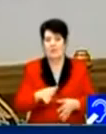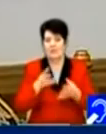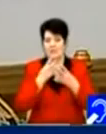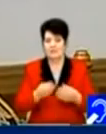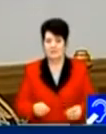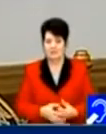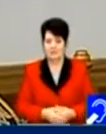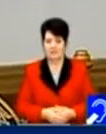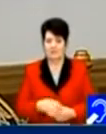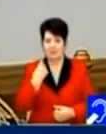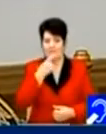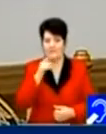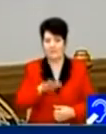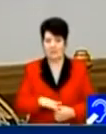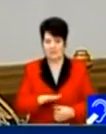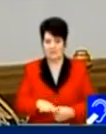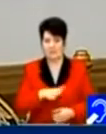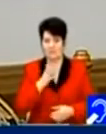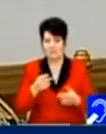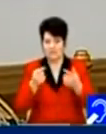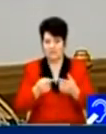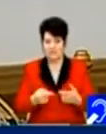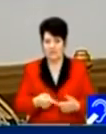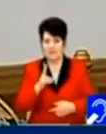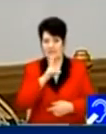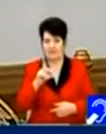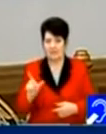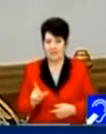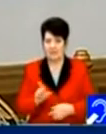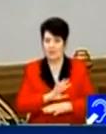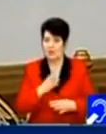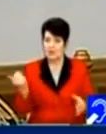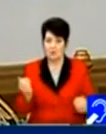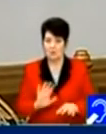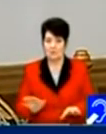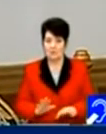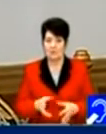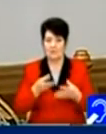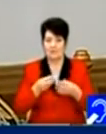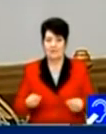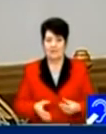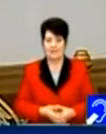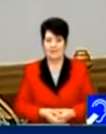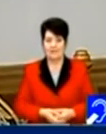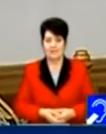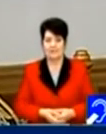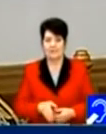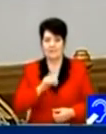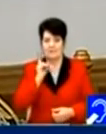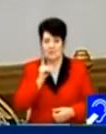dispărut. La fața locului a fost stabilit că nu este o simplă dispariție, ci